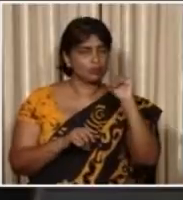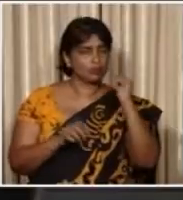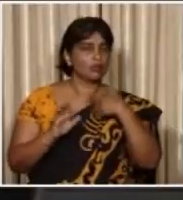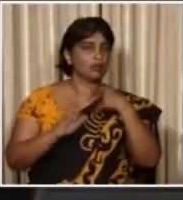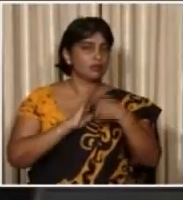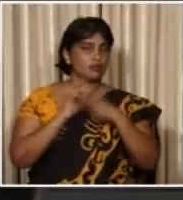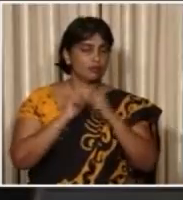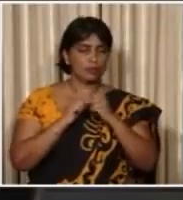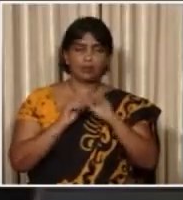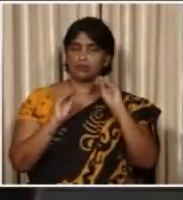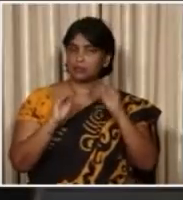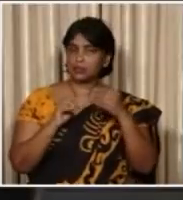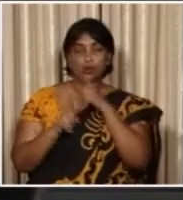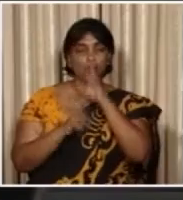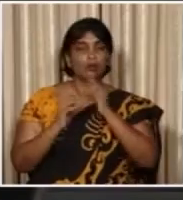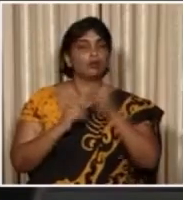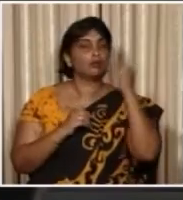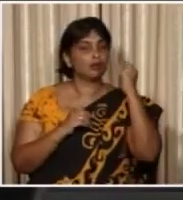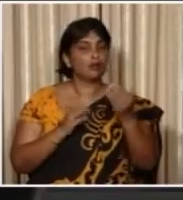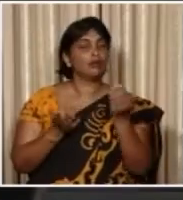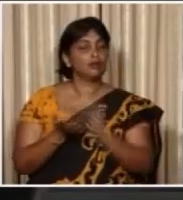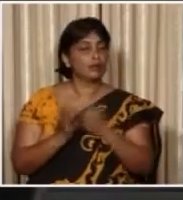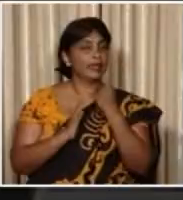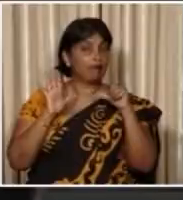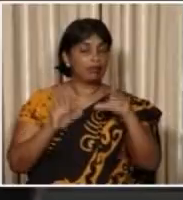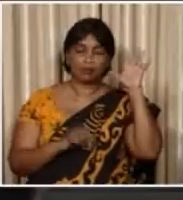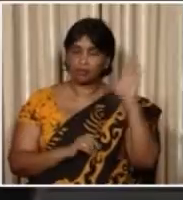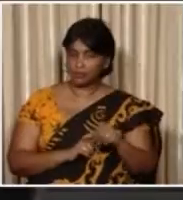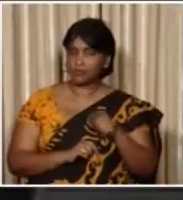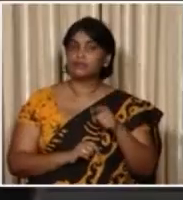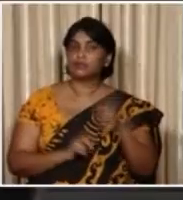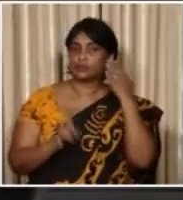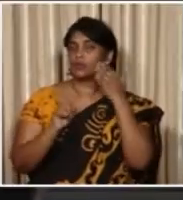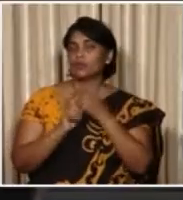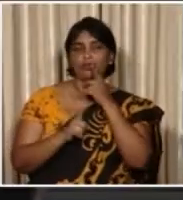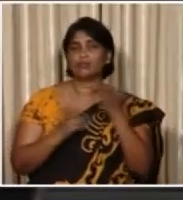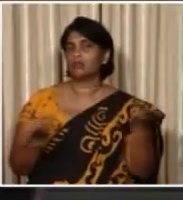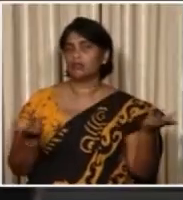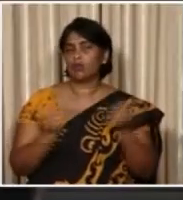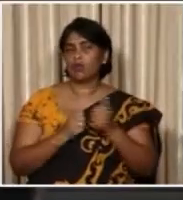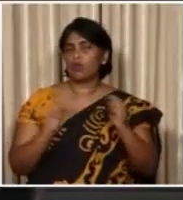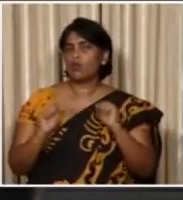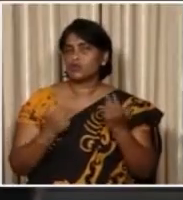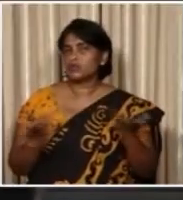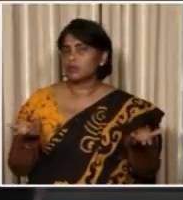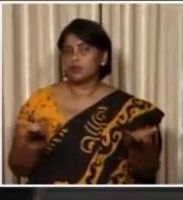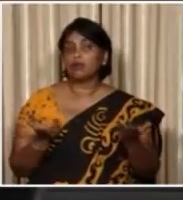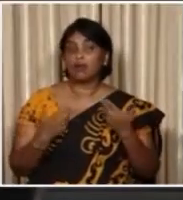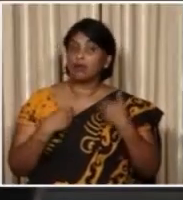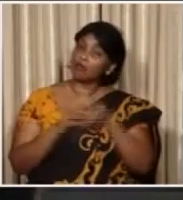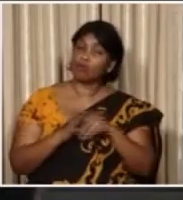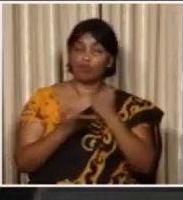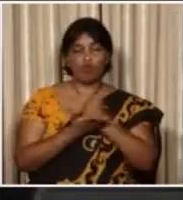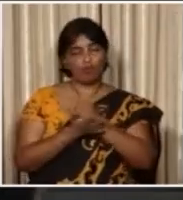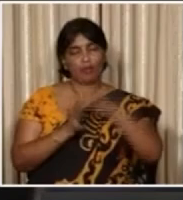රටපත් වෙනකොට එක කාරණාවක් විතරක් අරගෙන තවත් කොන්දේසි 7ක් ගෙනල්ලා ඒ ගැන කතා කරනවා. මේ මොකද්ද කරන්න උත්සාහ කරන්නේ සභාපතිතුමනි? අපි හිතනනම් මේ ඔක්කොම